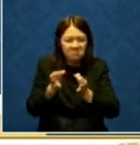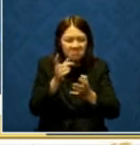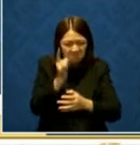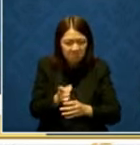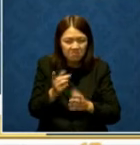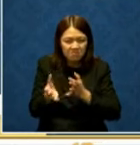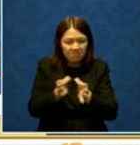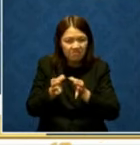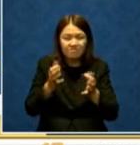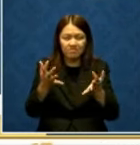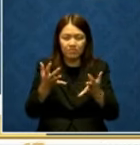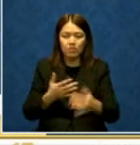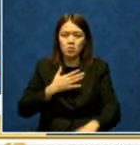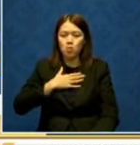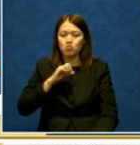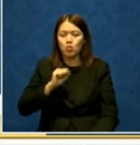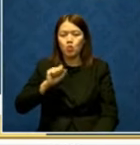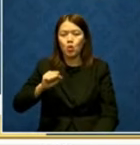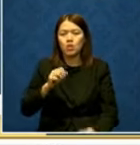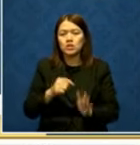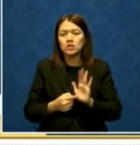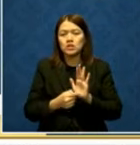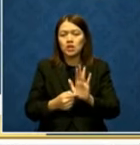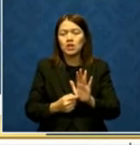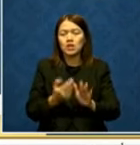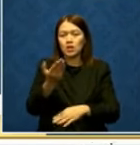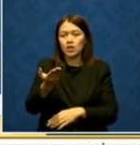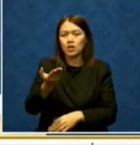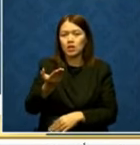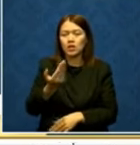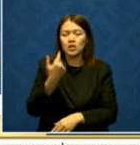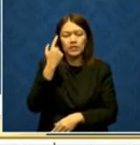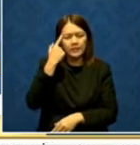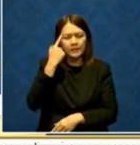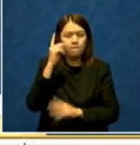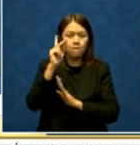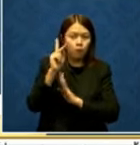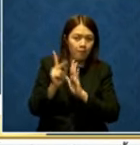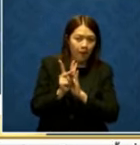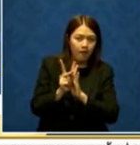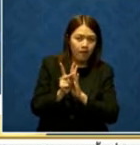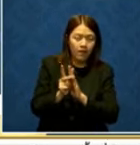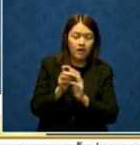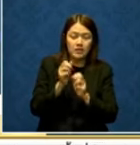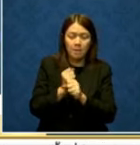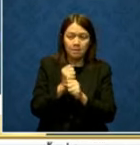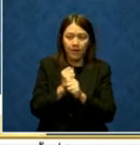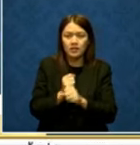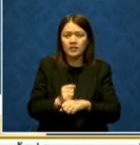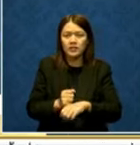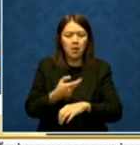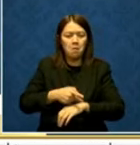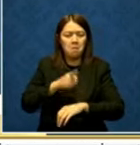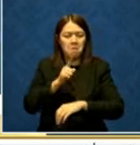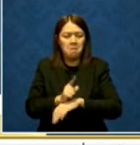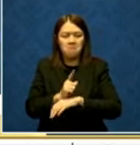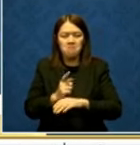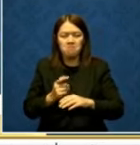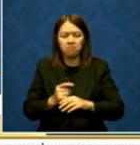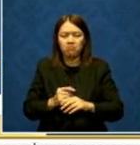จริงผมในฐานะผู้แทนราษฎรก็อยากจะเสนอครับว่าให้ท่านใช้ช่องทางทางกฎหมายนะครับในฐานะที่ท่านเป็นเจ้าพนักงานตาม